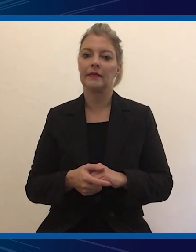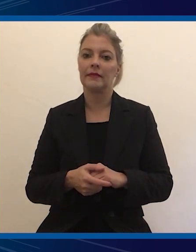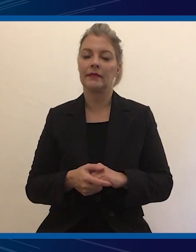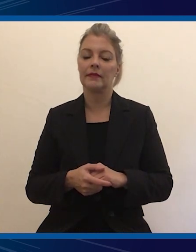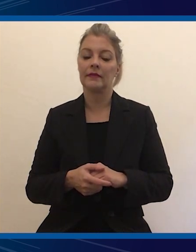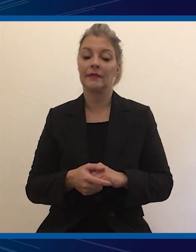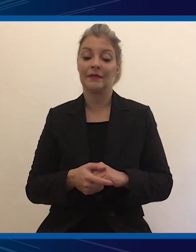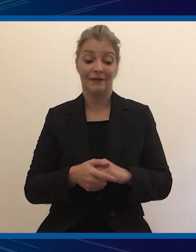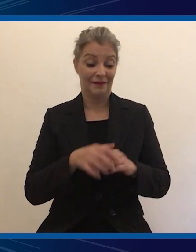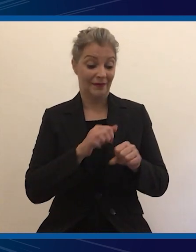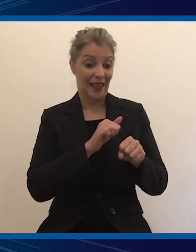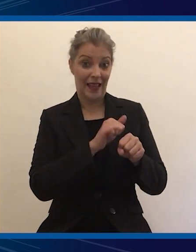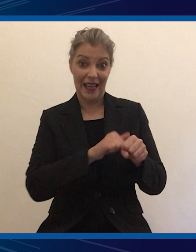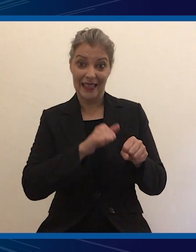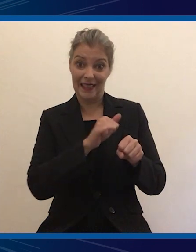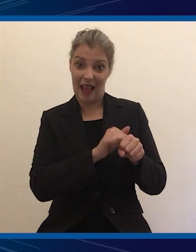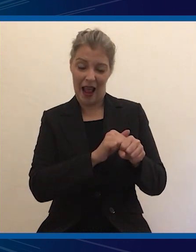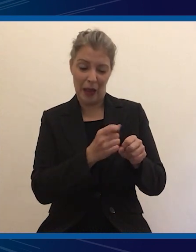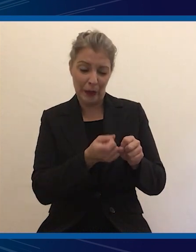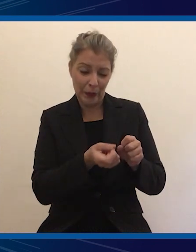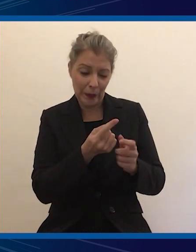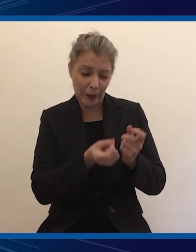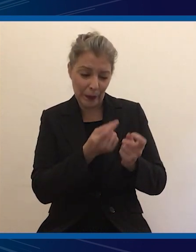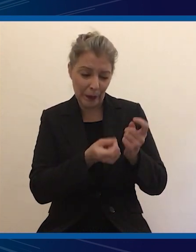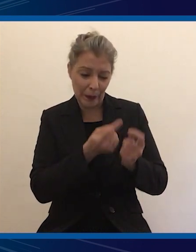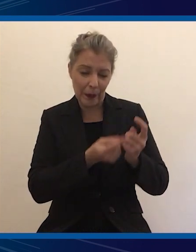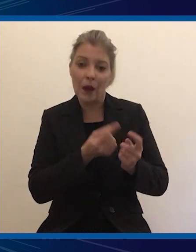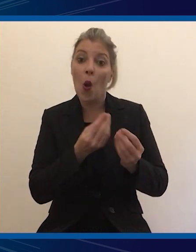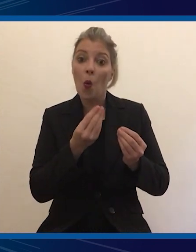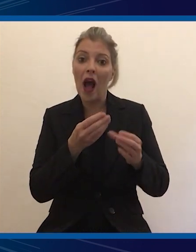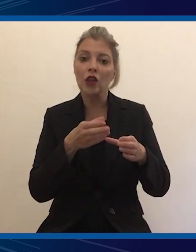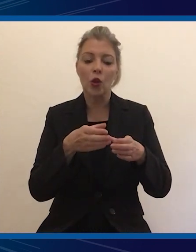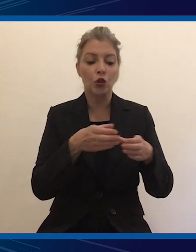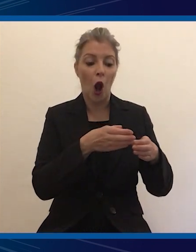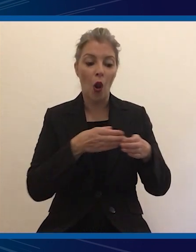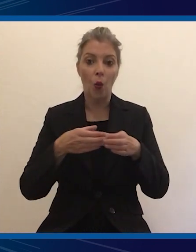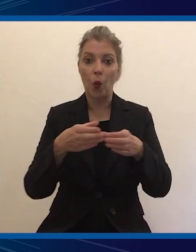Questi cristalli si formano più velocemente quando la soluzione viene raffreddata.